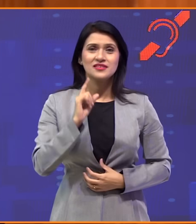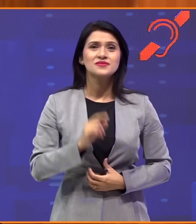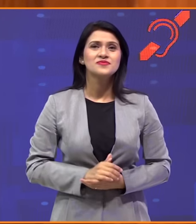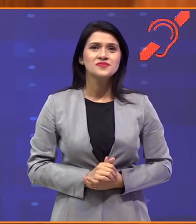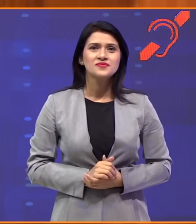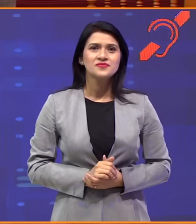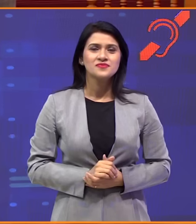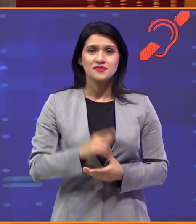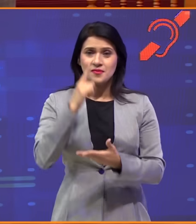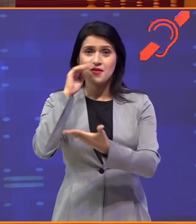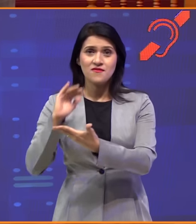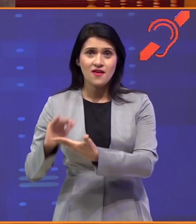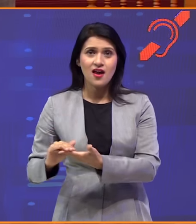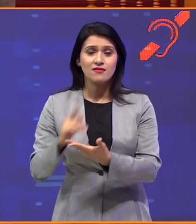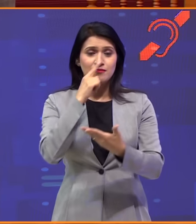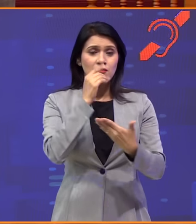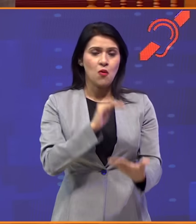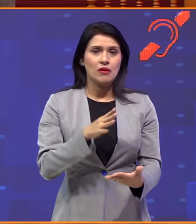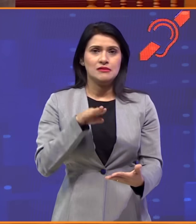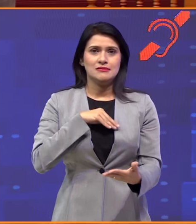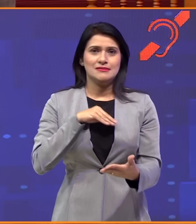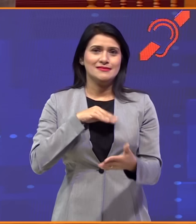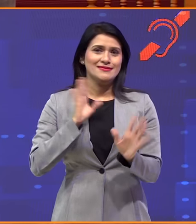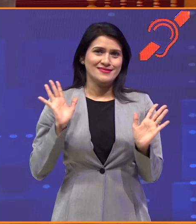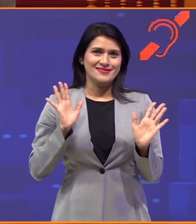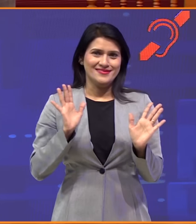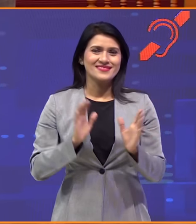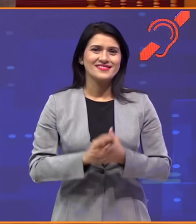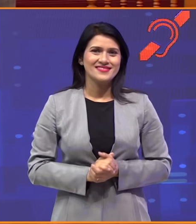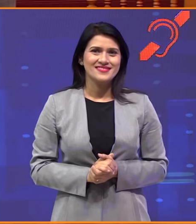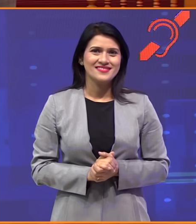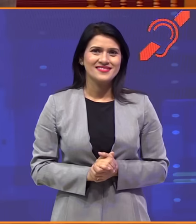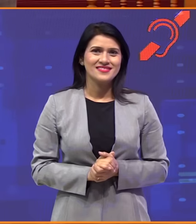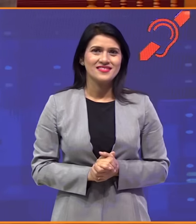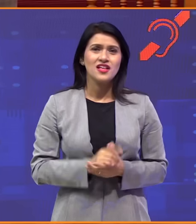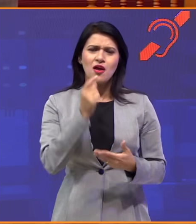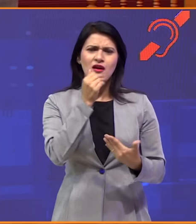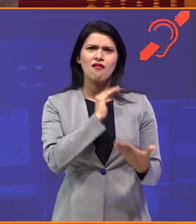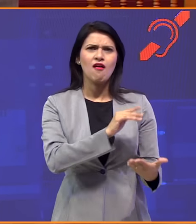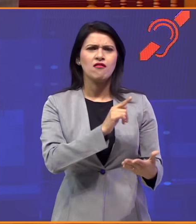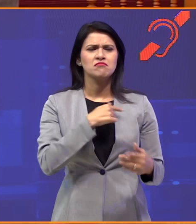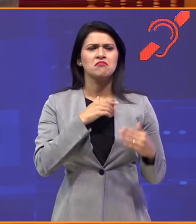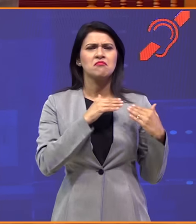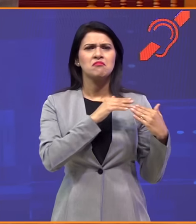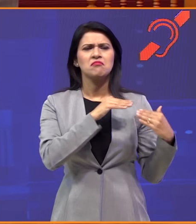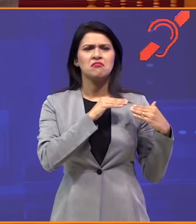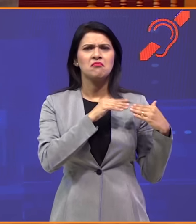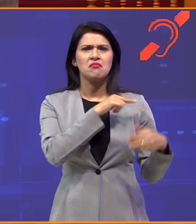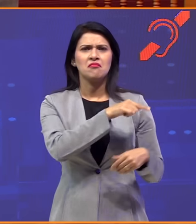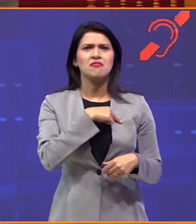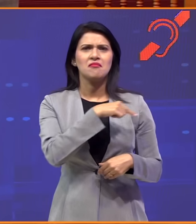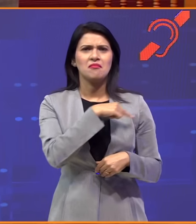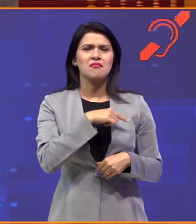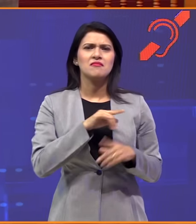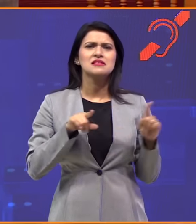वह अपनी पत्नी से और बेटियों से बहुत घबराता है और बेटों को अपना कंपीटीटर मानता